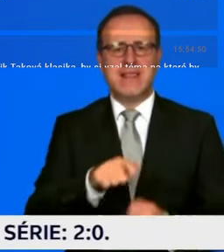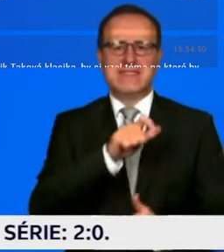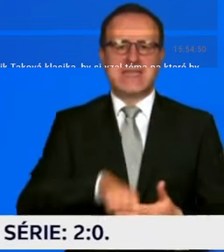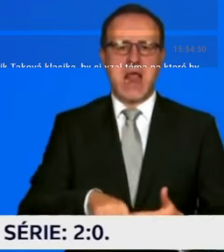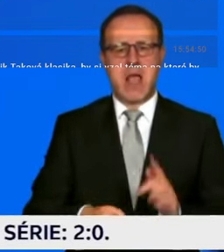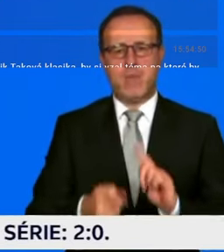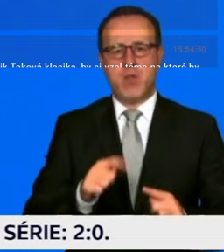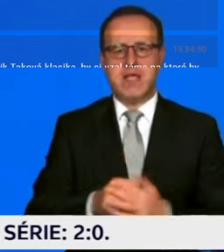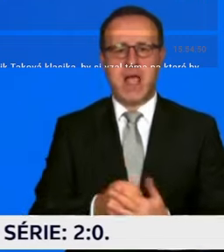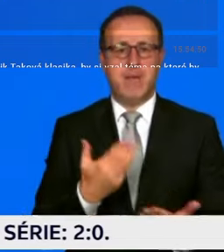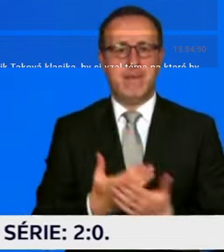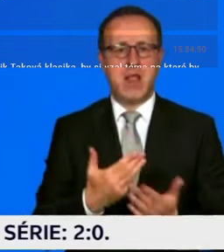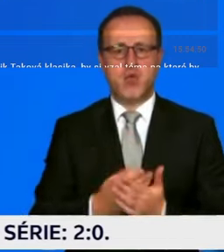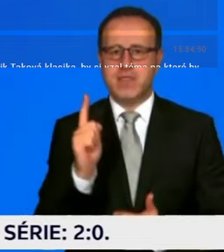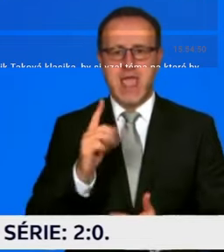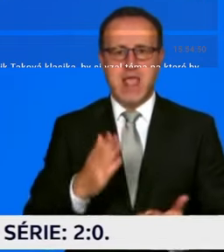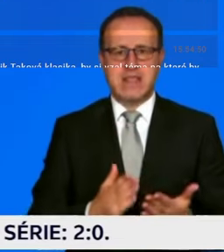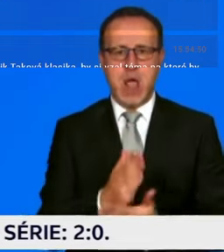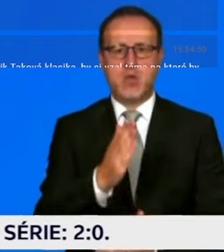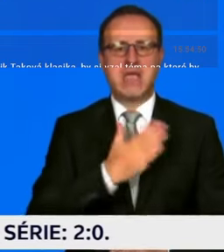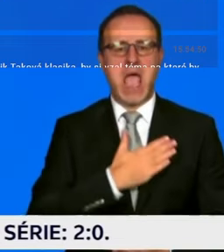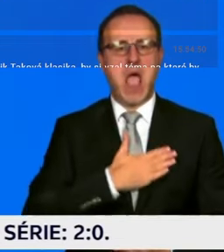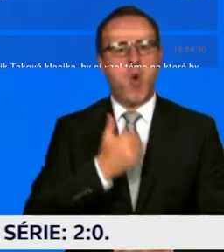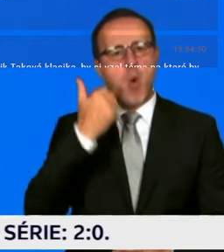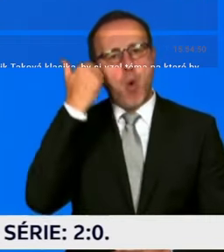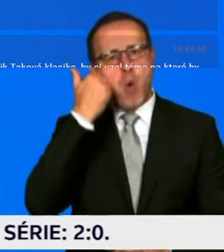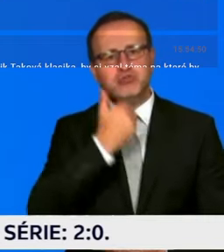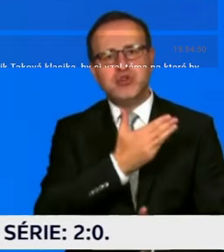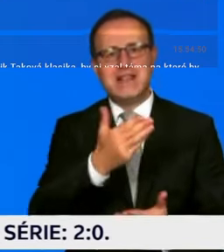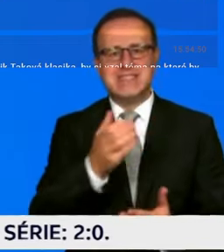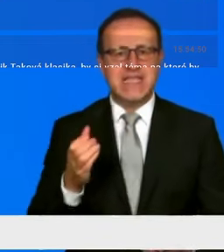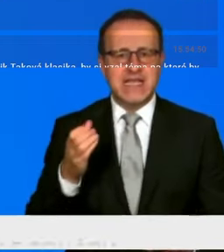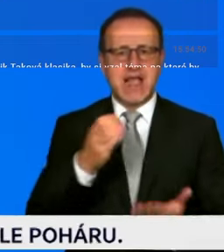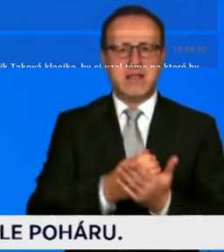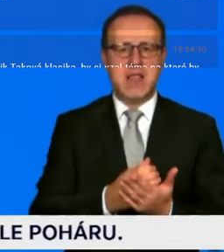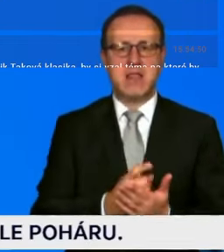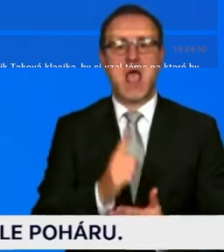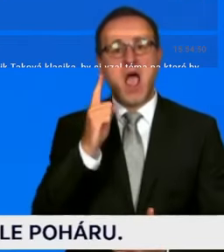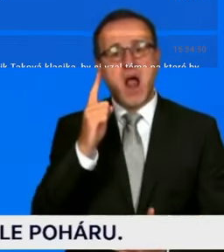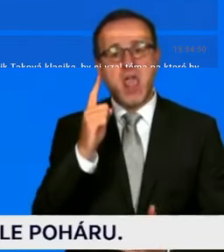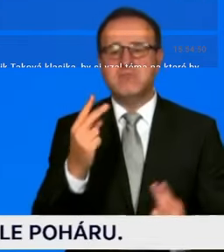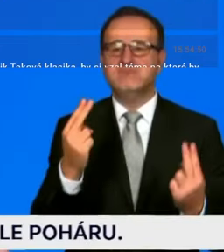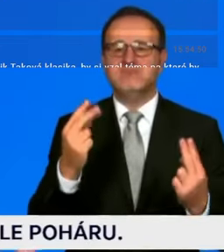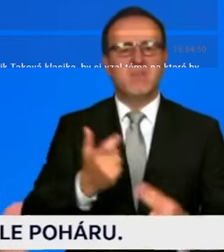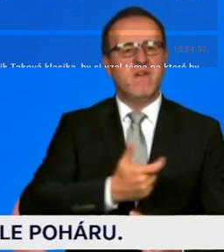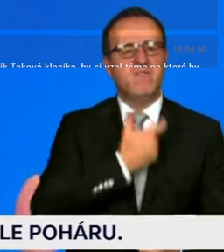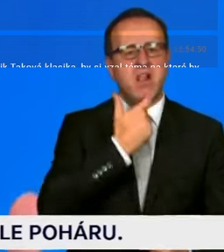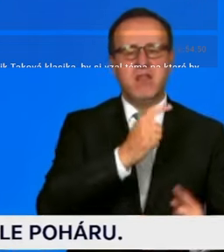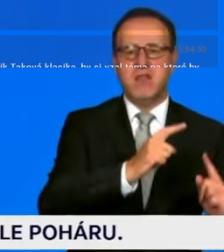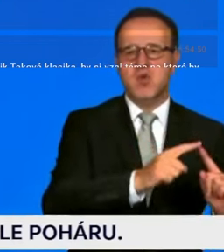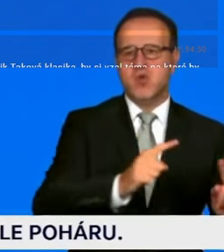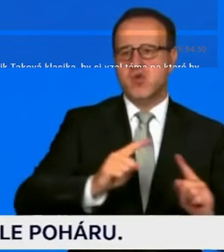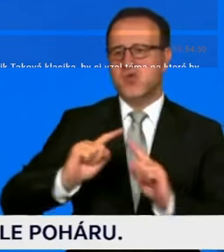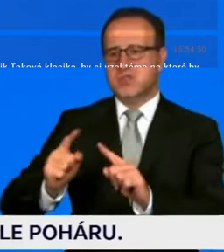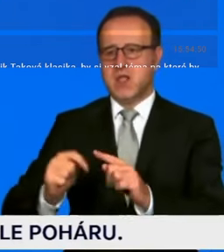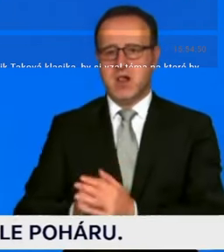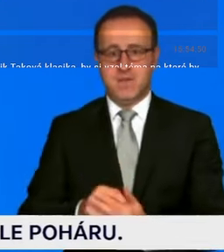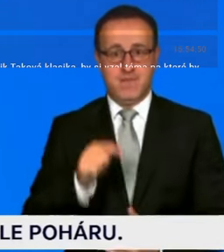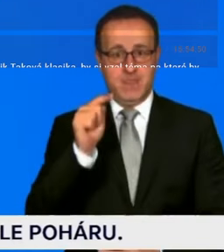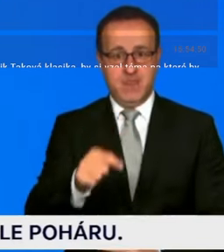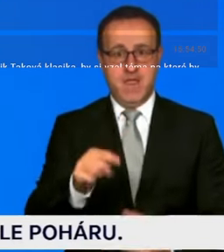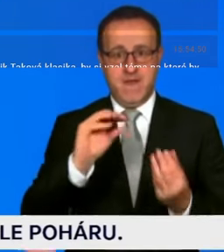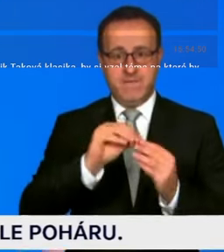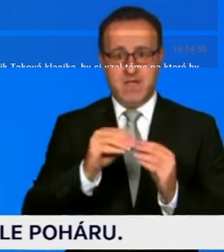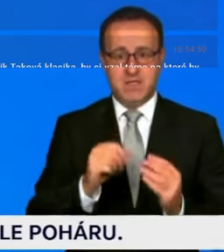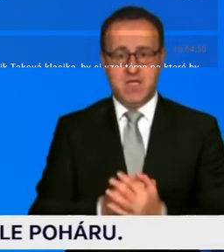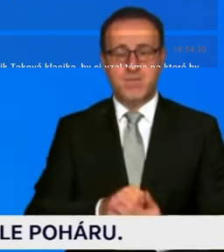že som občiansky Kandidát ale podstatné A to je ten to je ten veľký rozdiel Že ak o týchto veciach s ktorým s ktorým